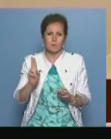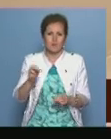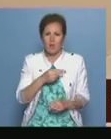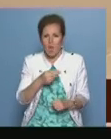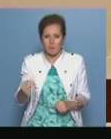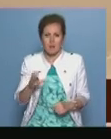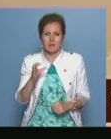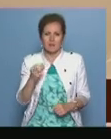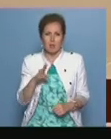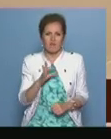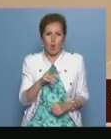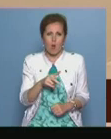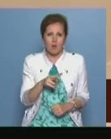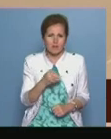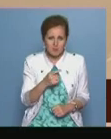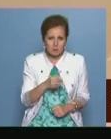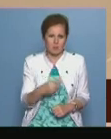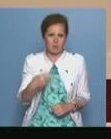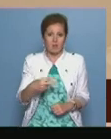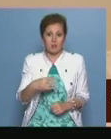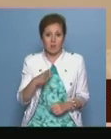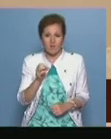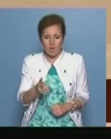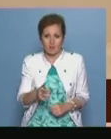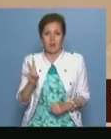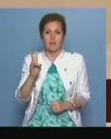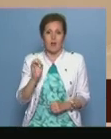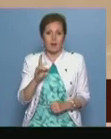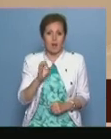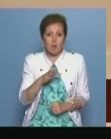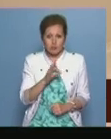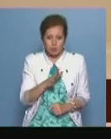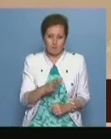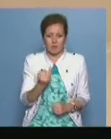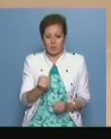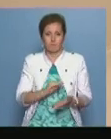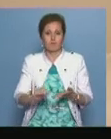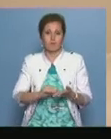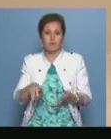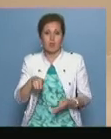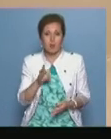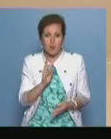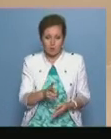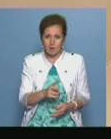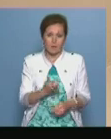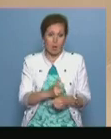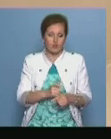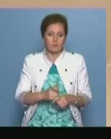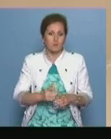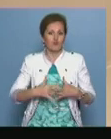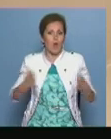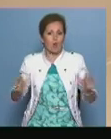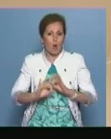символизм, 20 век, Некрасов и Блок. Не слишком обширно освещается в школьной программе и,